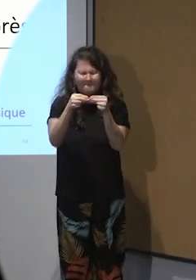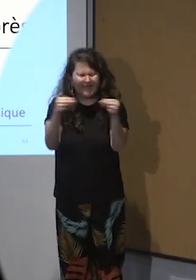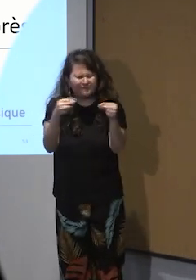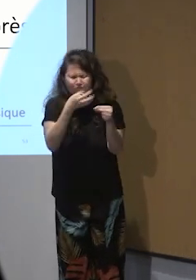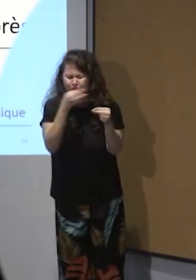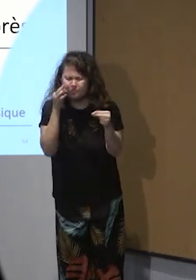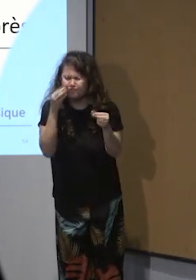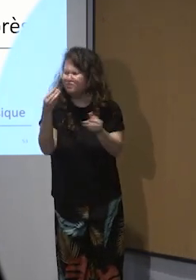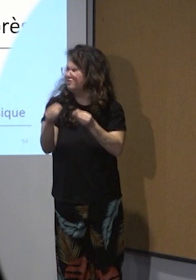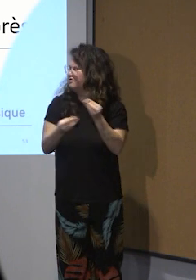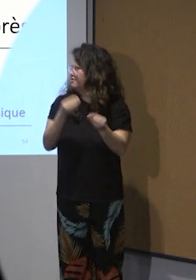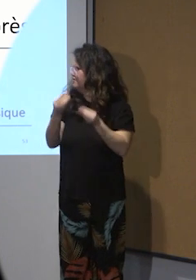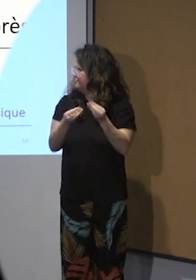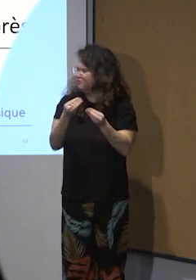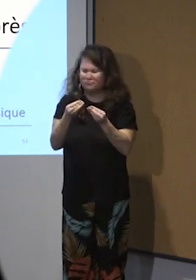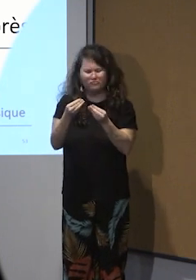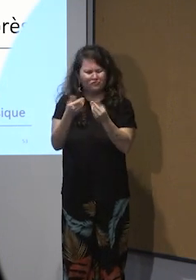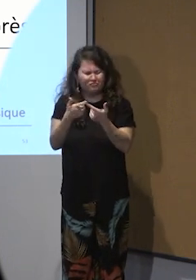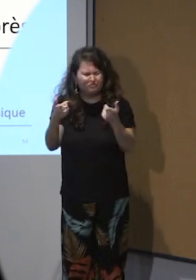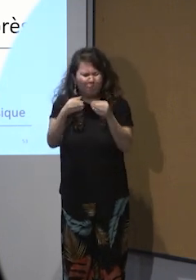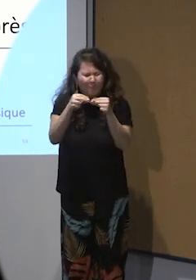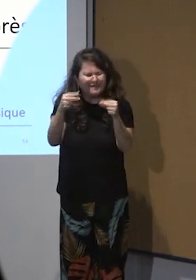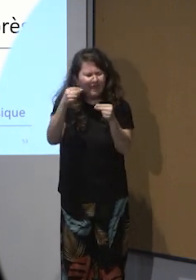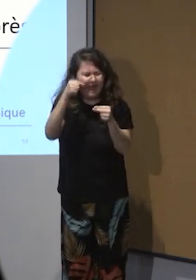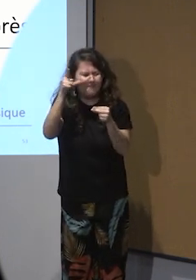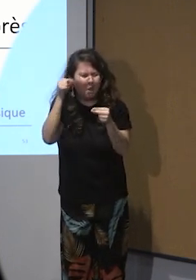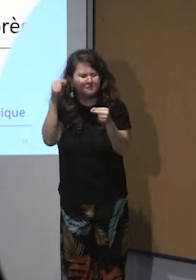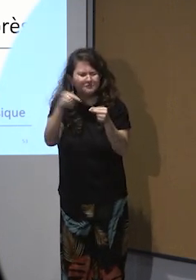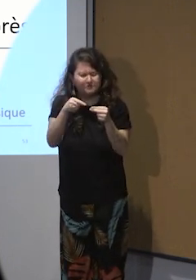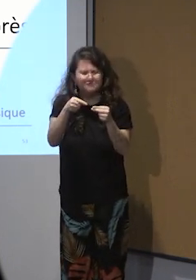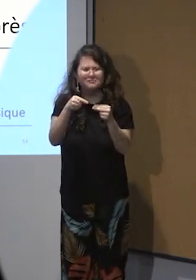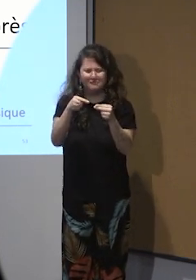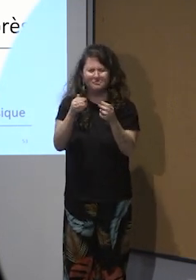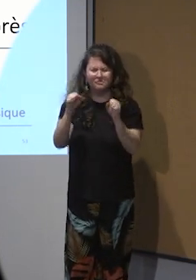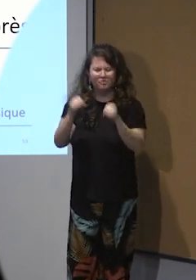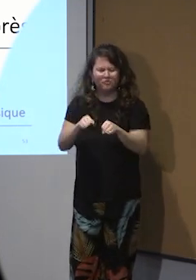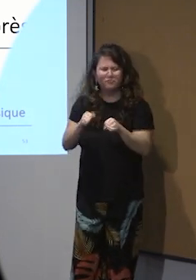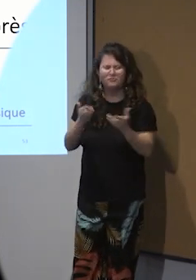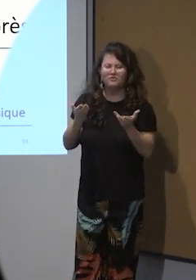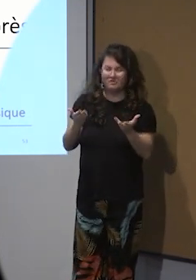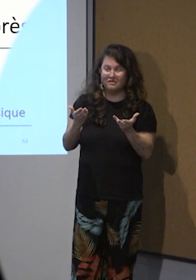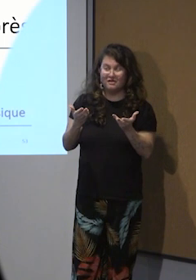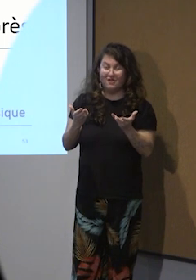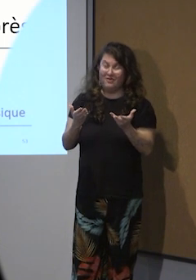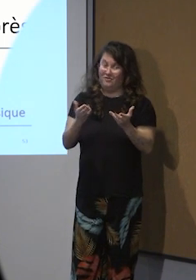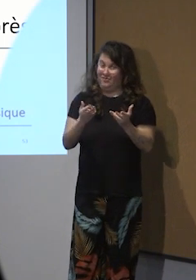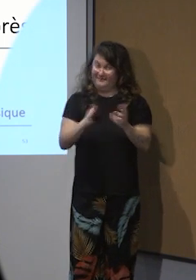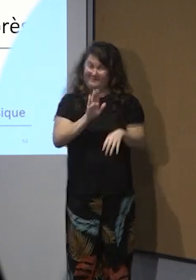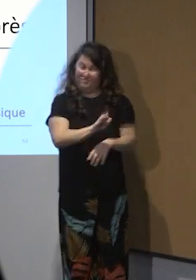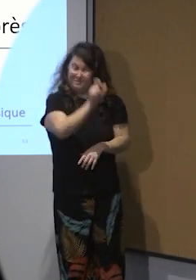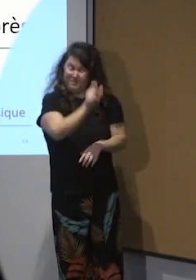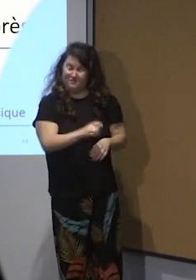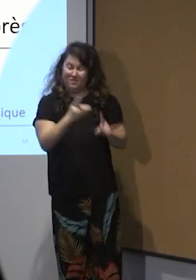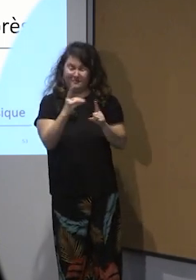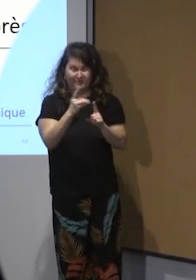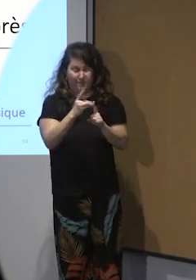des sucres ou une pompote. Et puis, le problème des personnes diabétiques, c'est que souvent, il y a ce qu'on appelle